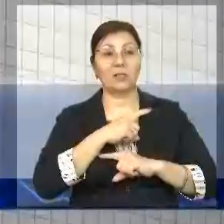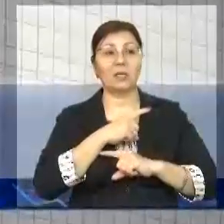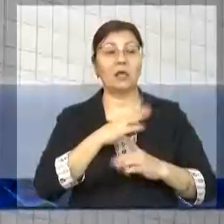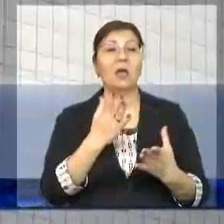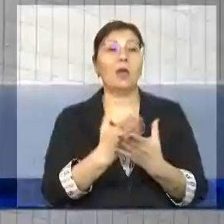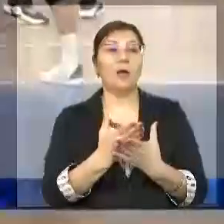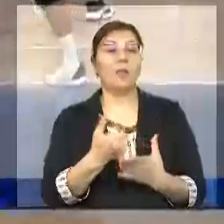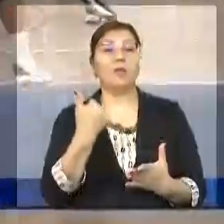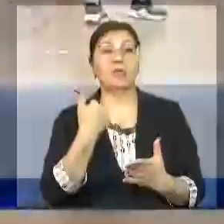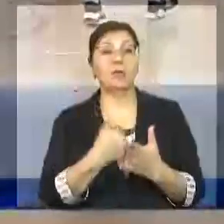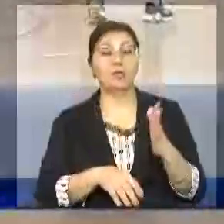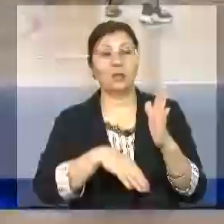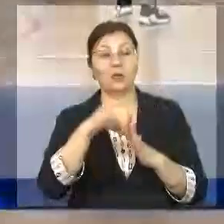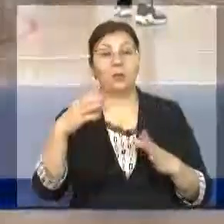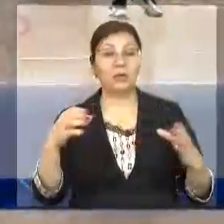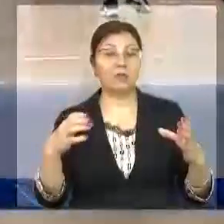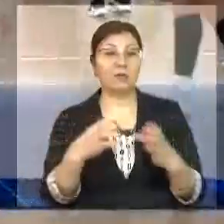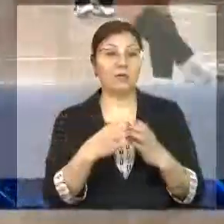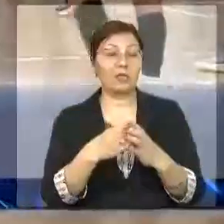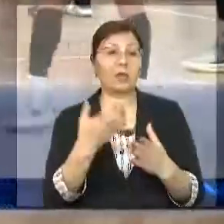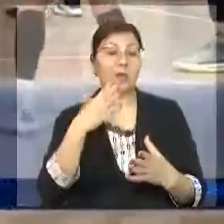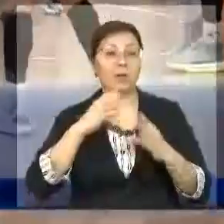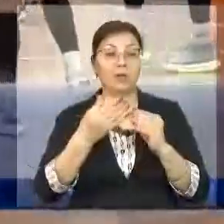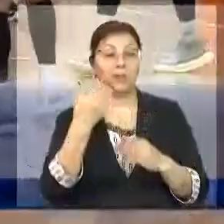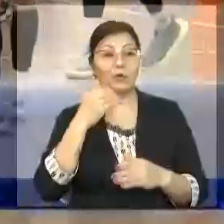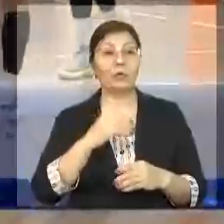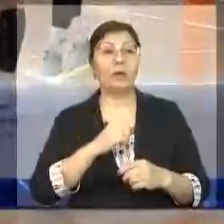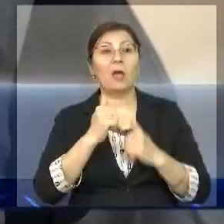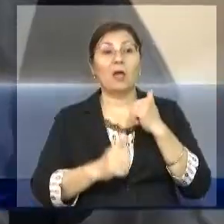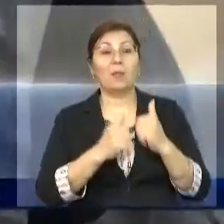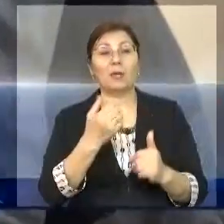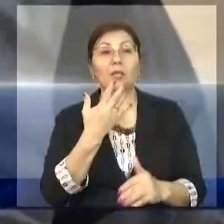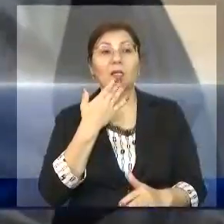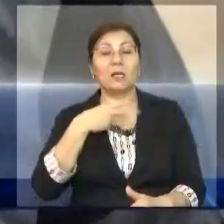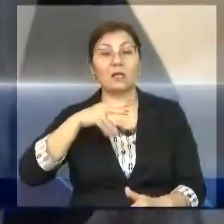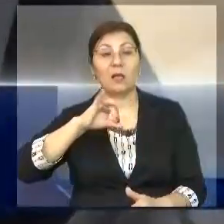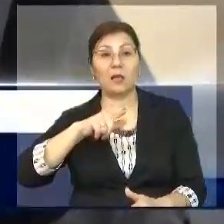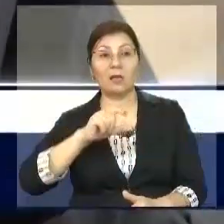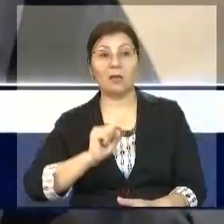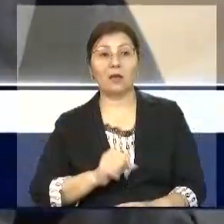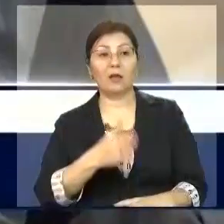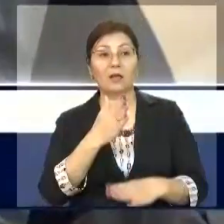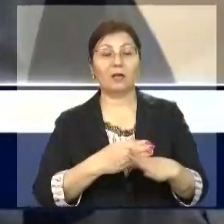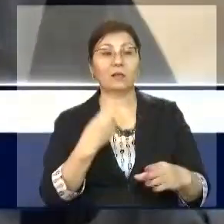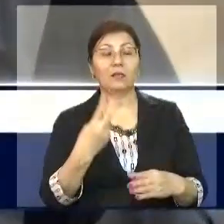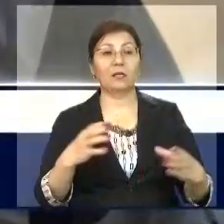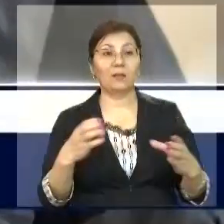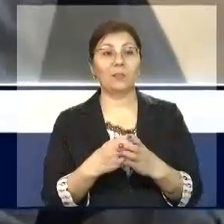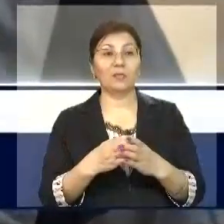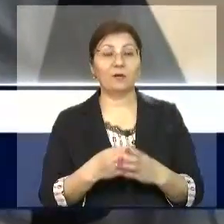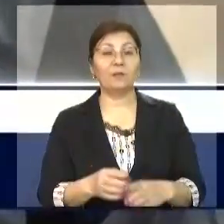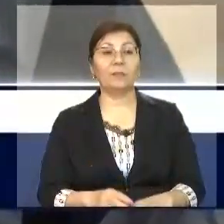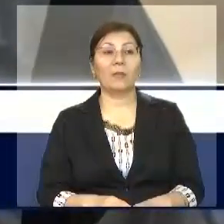присоединились к шестёрке лучших волейбольных дружин по итогам прошлого чемпионата национальной Лиги мы разделили их на две группы по занятым местам